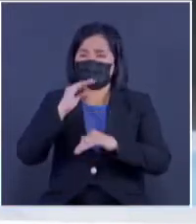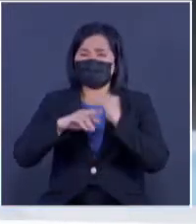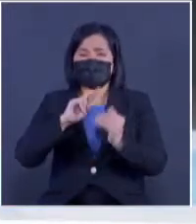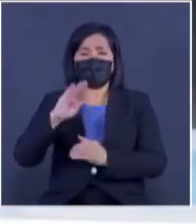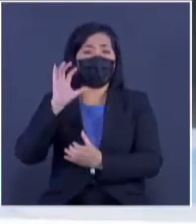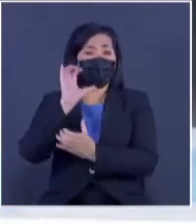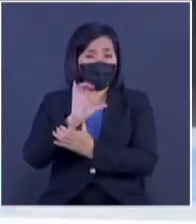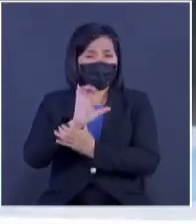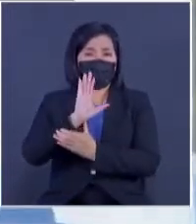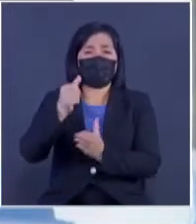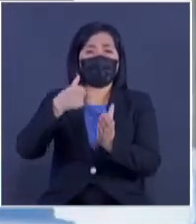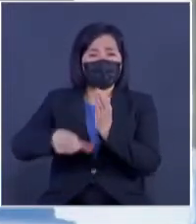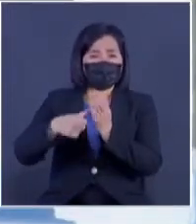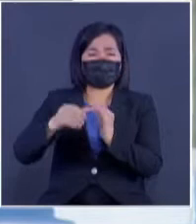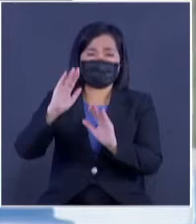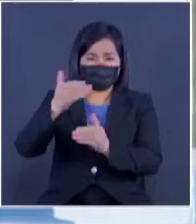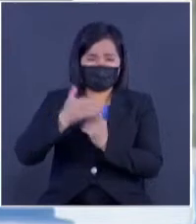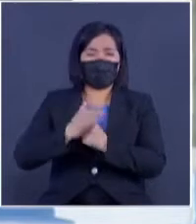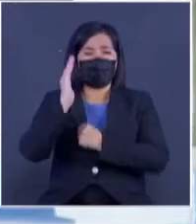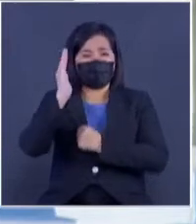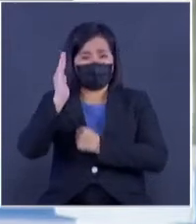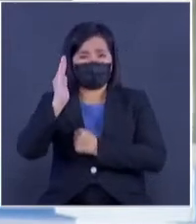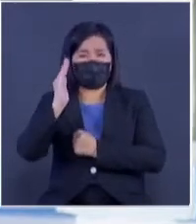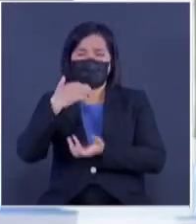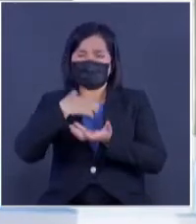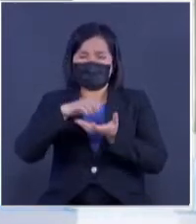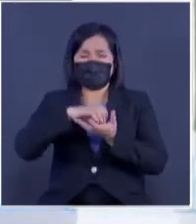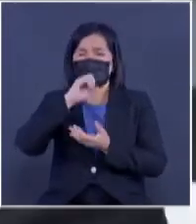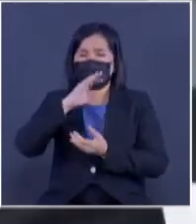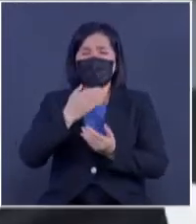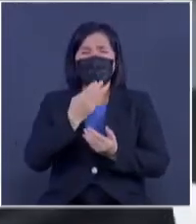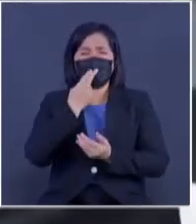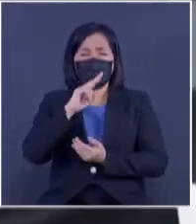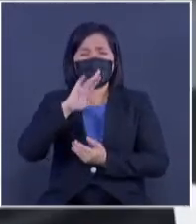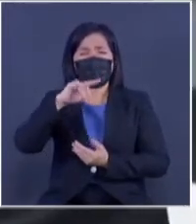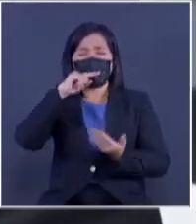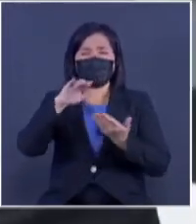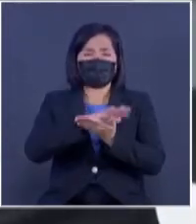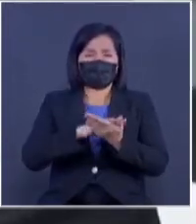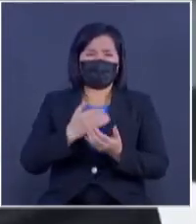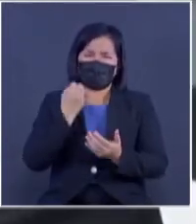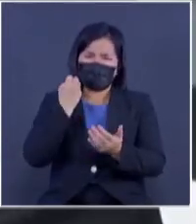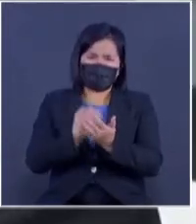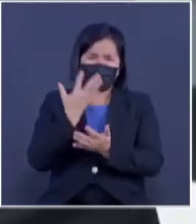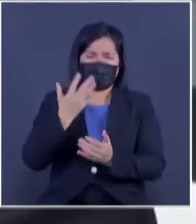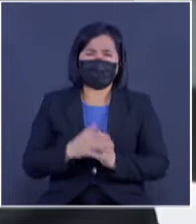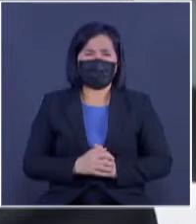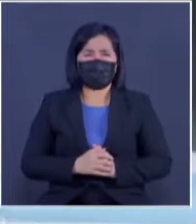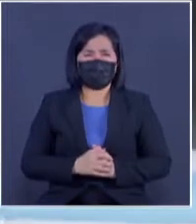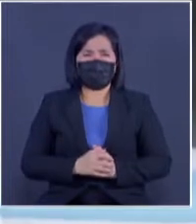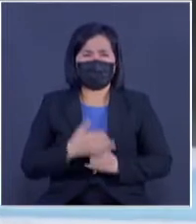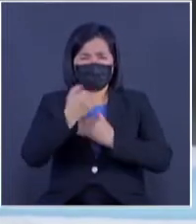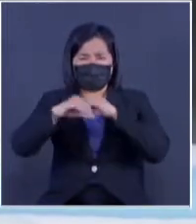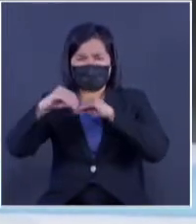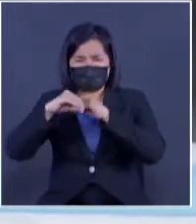มทางศุลกากรและโฆษกกรมศุลกากรยอมรับครับว่าราคาบุหรี่ในประเทศเนี่ยสูงกว่าที่ประเทศเพื่อนบ้